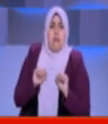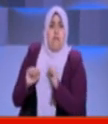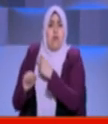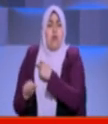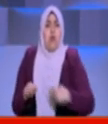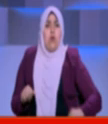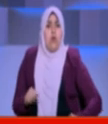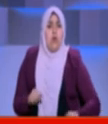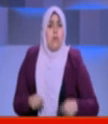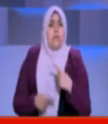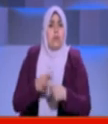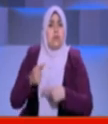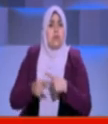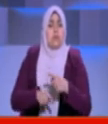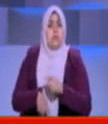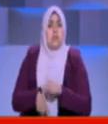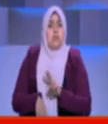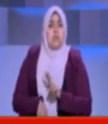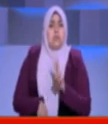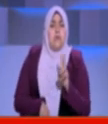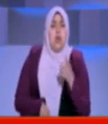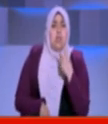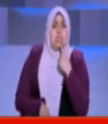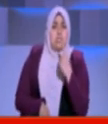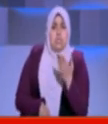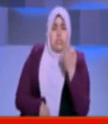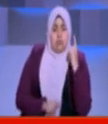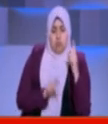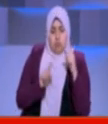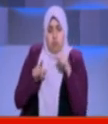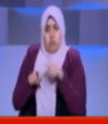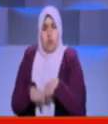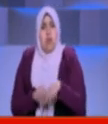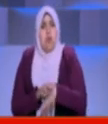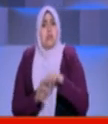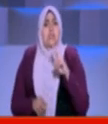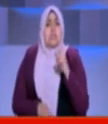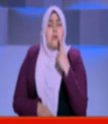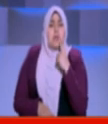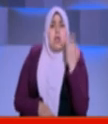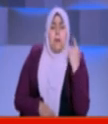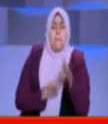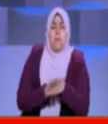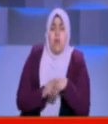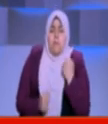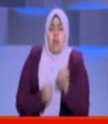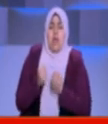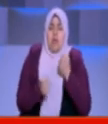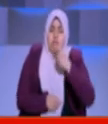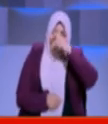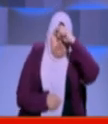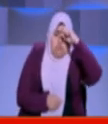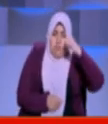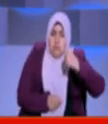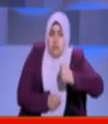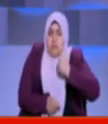العراقية السابقة على مدار 17 سنة. هو استعمل ذات التعبير منذ 17 عاما ونحن نكابد المشقة ونحاول